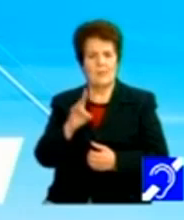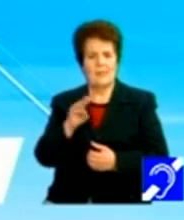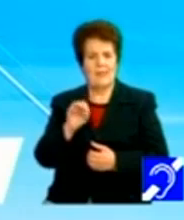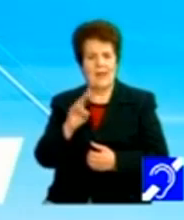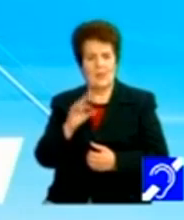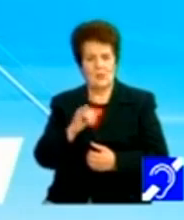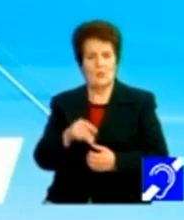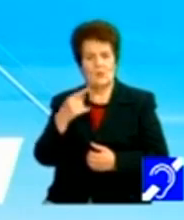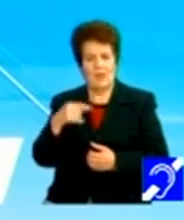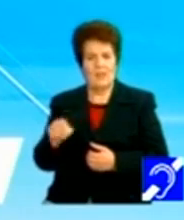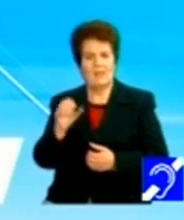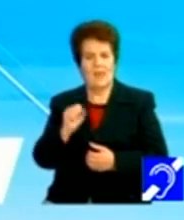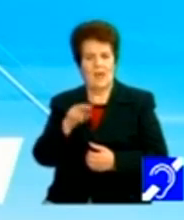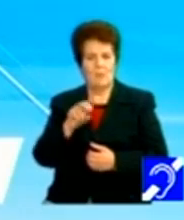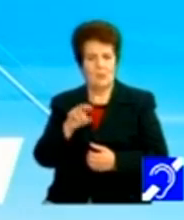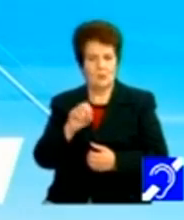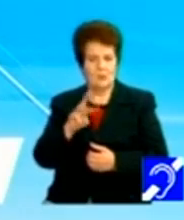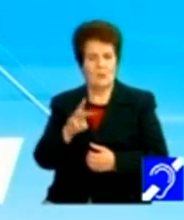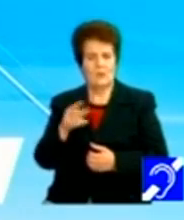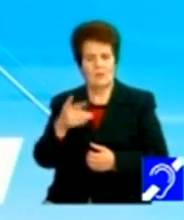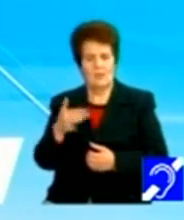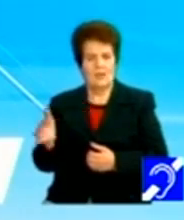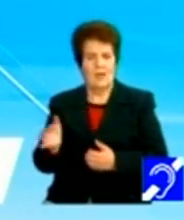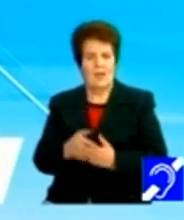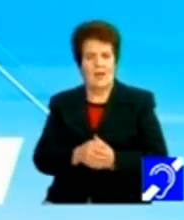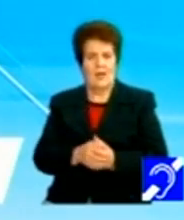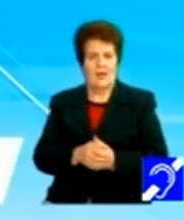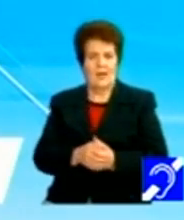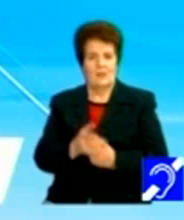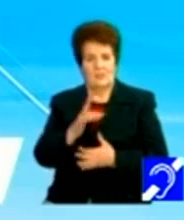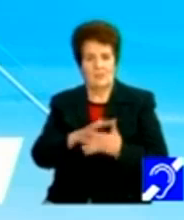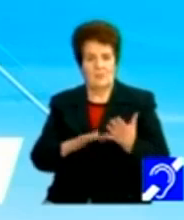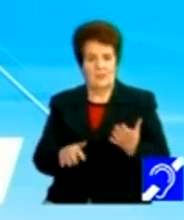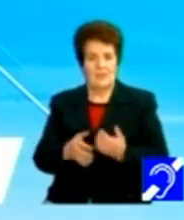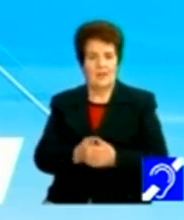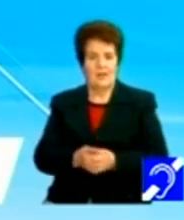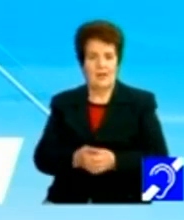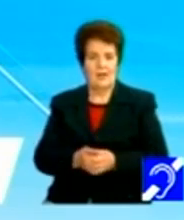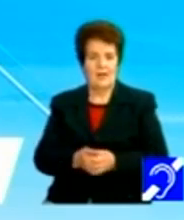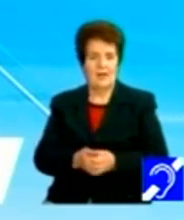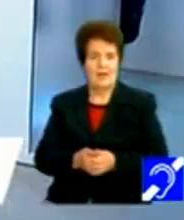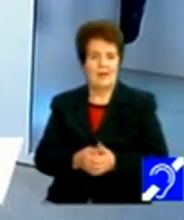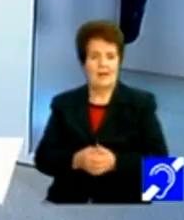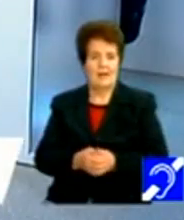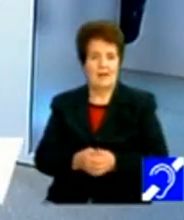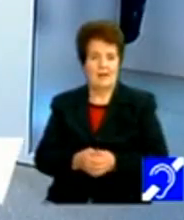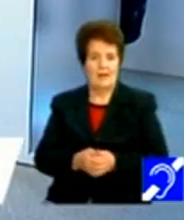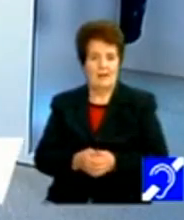ceilalți colegi. Mulțumesc. Iuri Apostol, doamna Babricenco și așa mai departe, domnul Bostan, Octavian, Hâncu. Țicu?